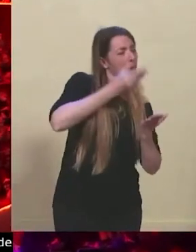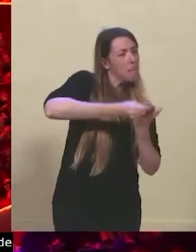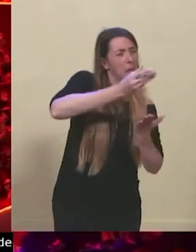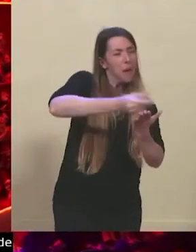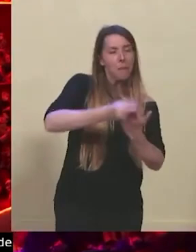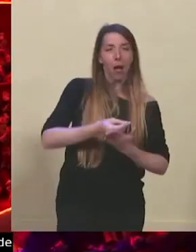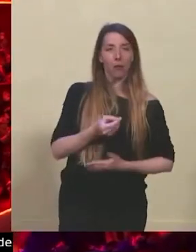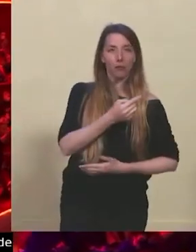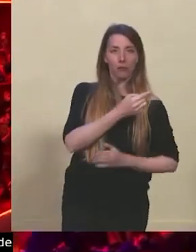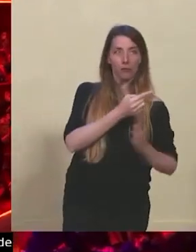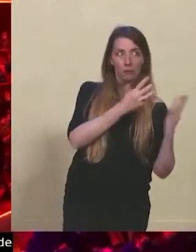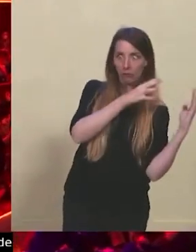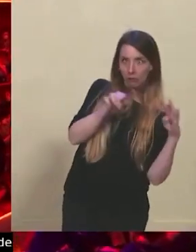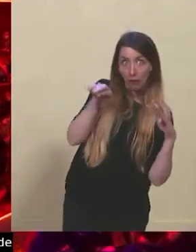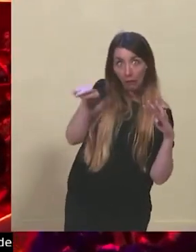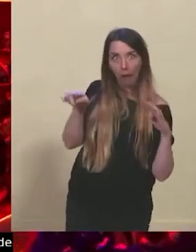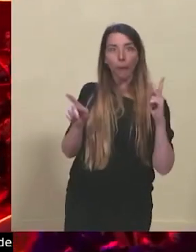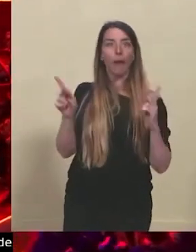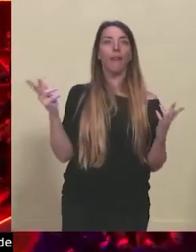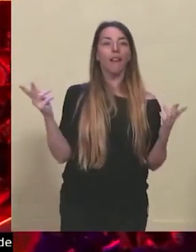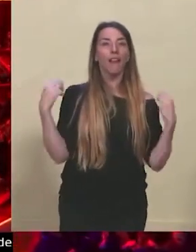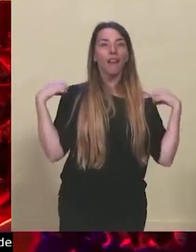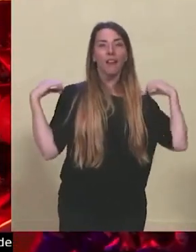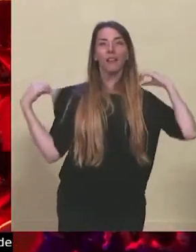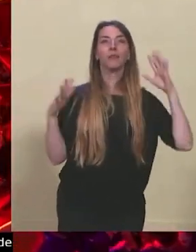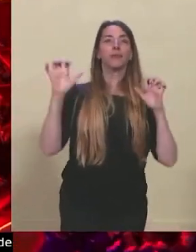Hein, vous vous rappelez de...